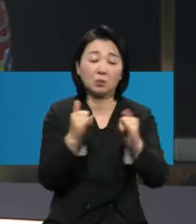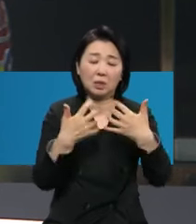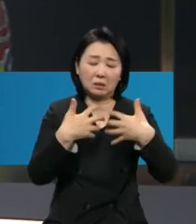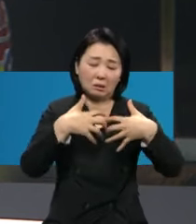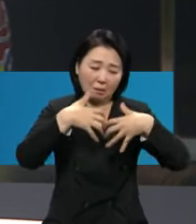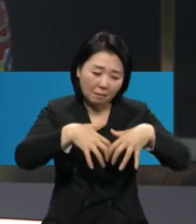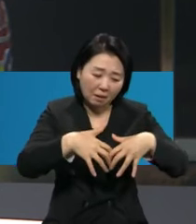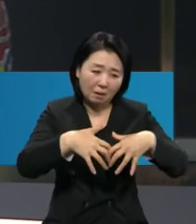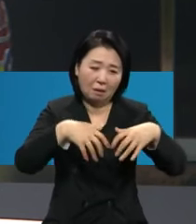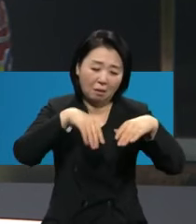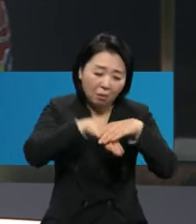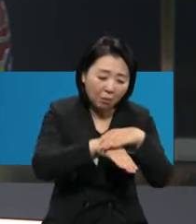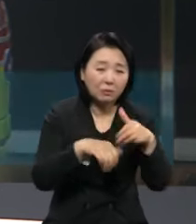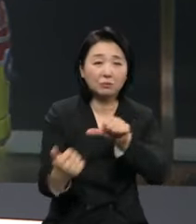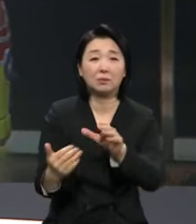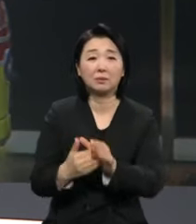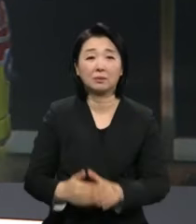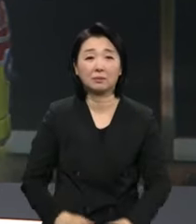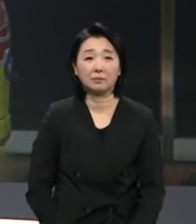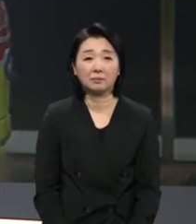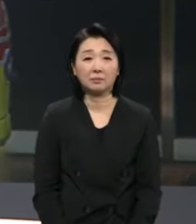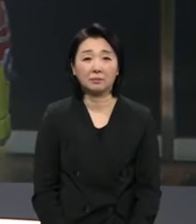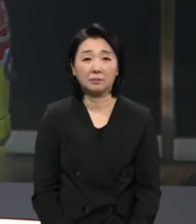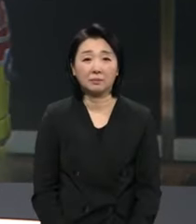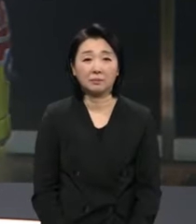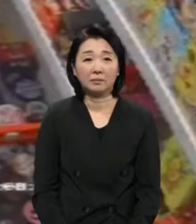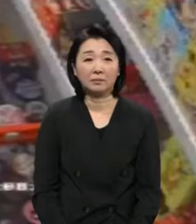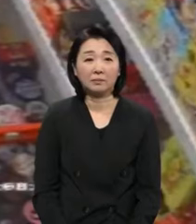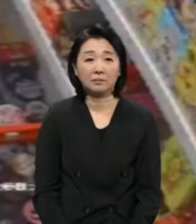끼어 숨지는 사고가 있었습니다. 하예빈 기자입니다.